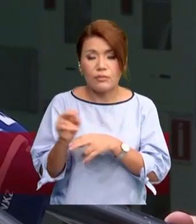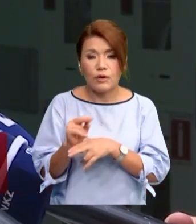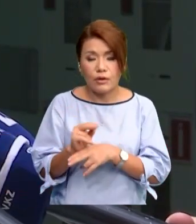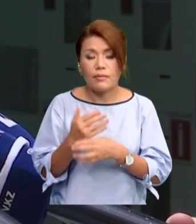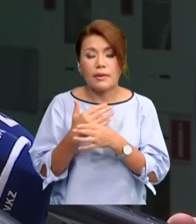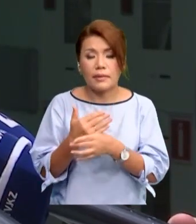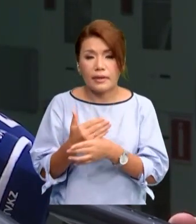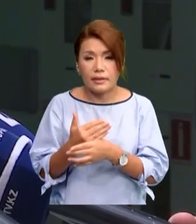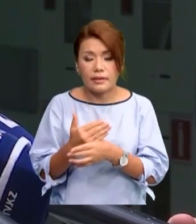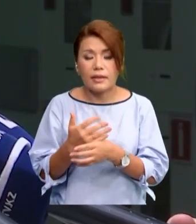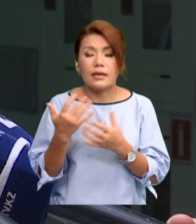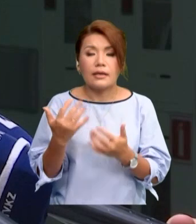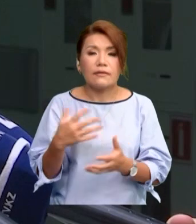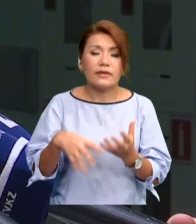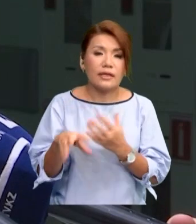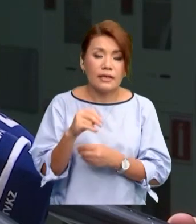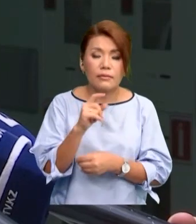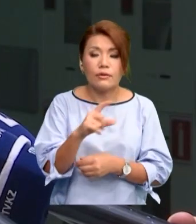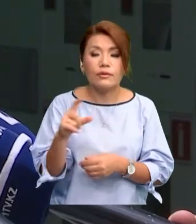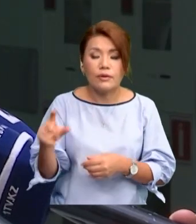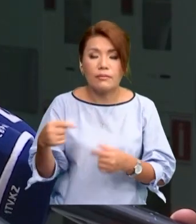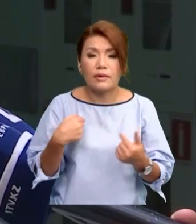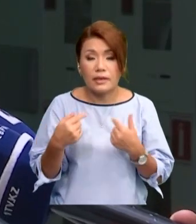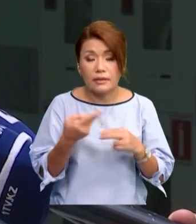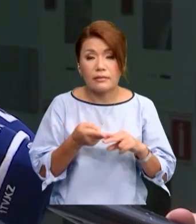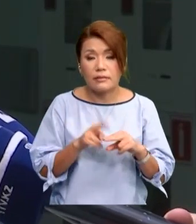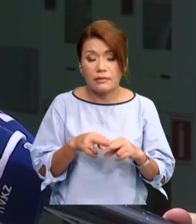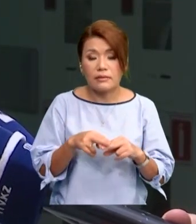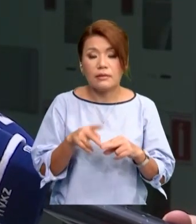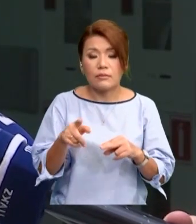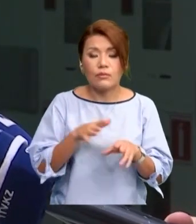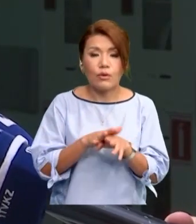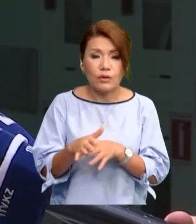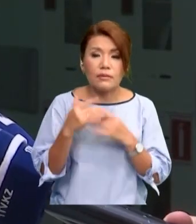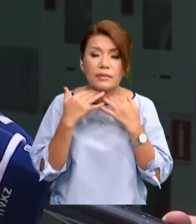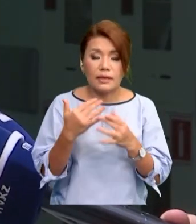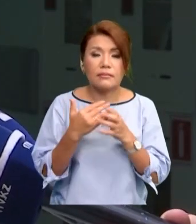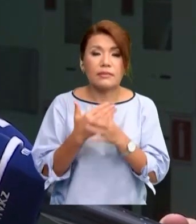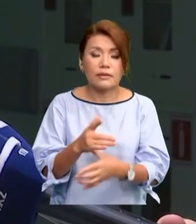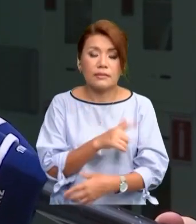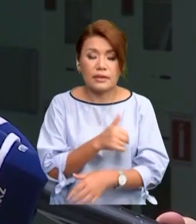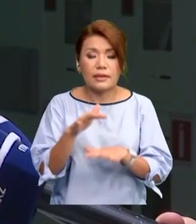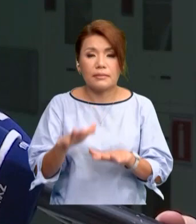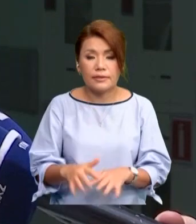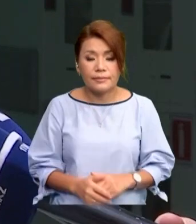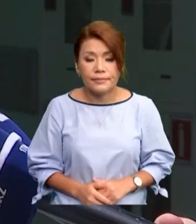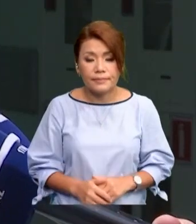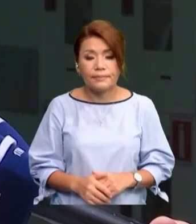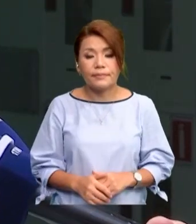медицинскую помощь. Всем пациентам оказывается полная необходимая медицинская помощь на месте.